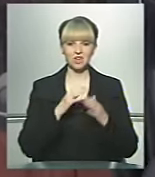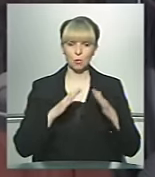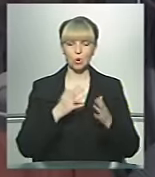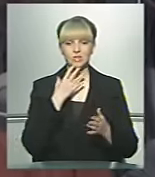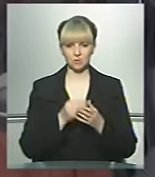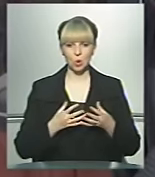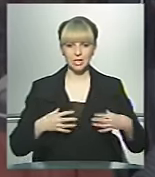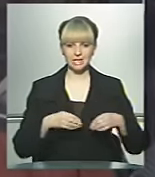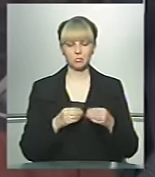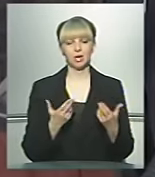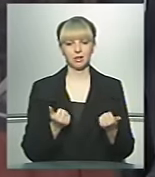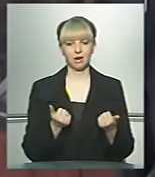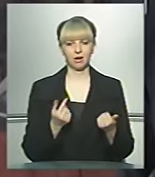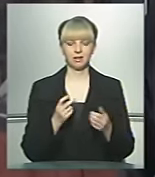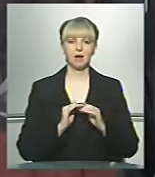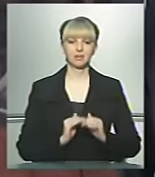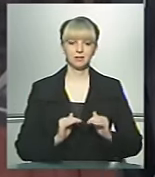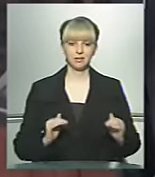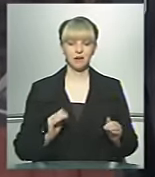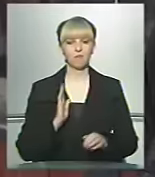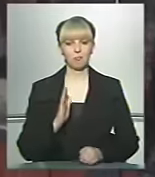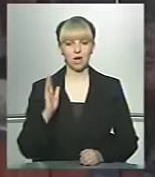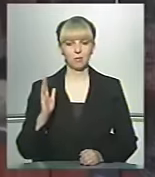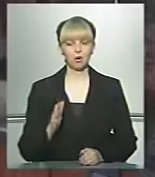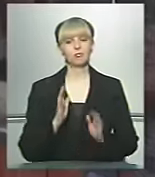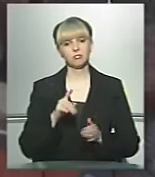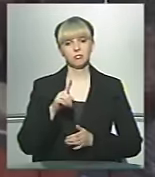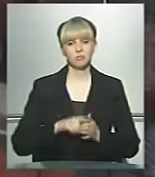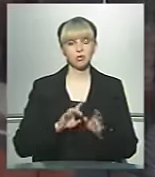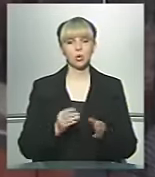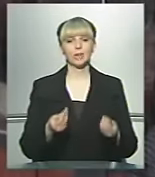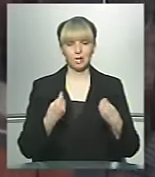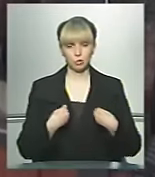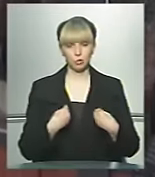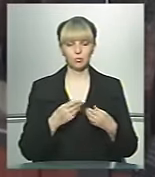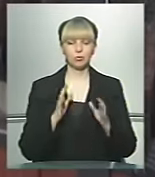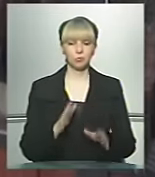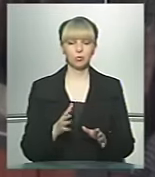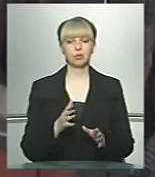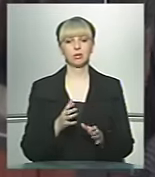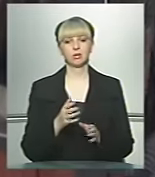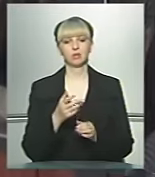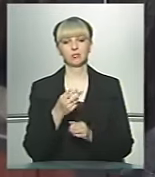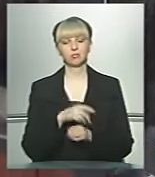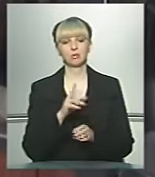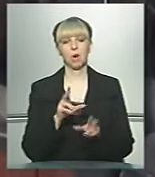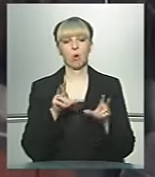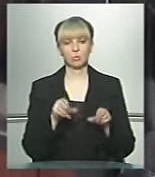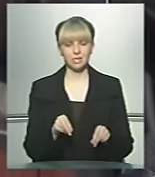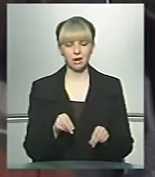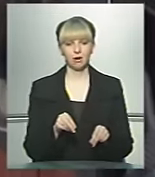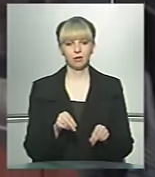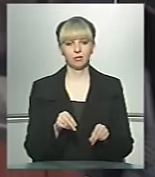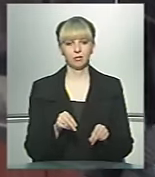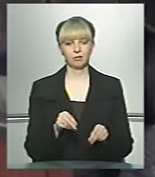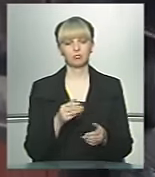своєї сім'ї? Ну так, да. Для дітей в майбутньому. Будемо надіятися, що нам дадуть, ну, буде ще по 25, так як